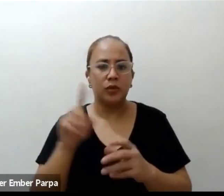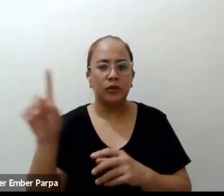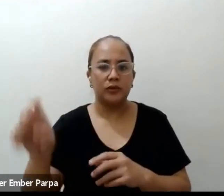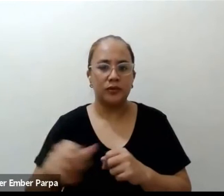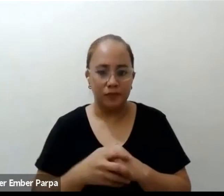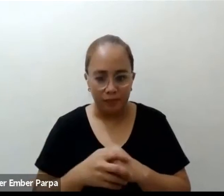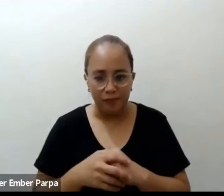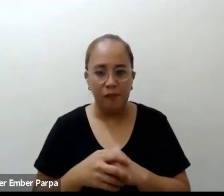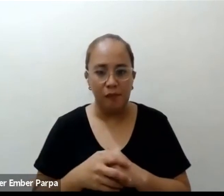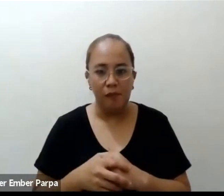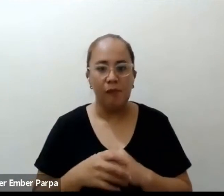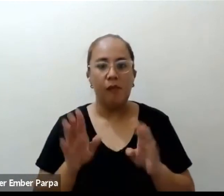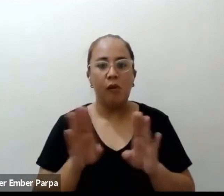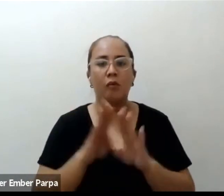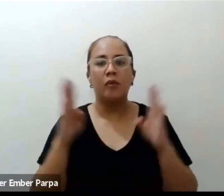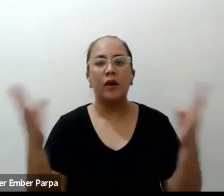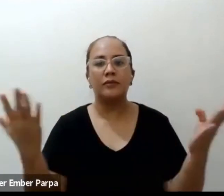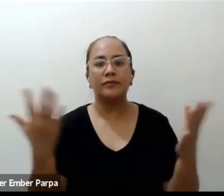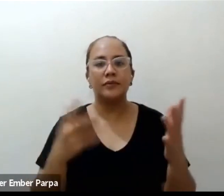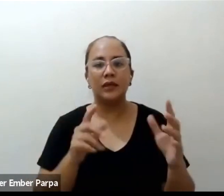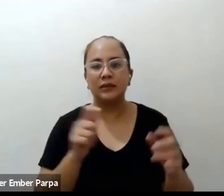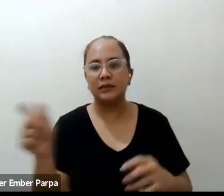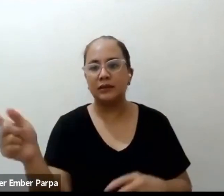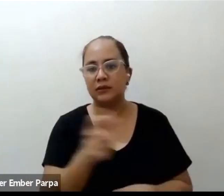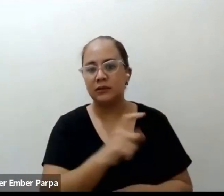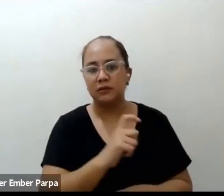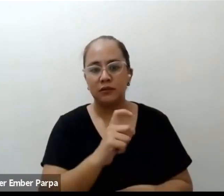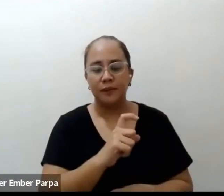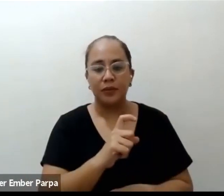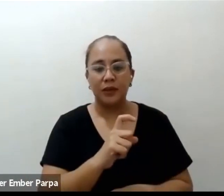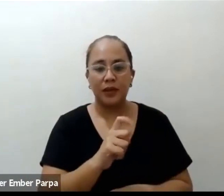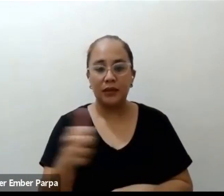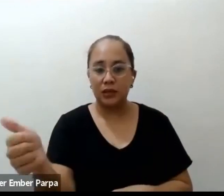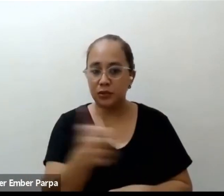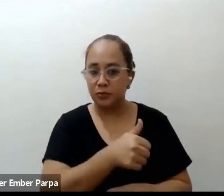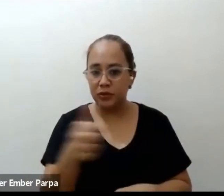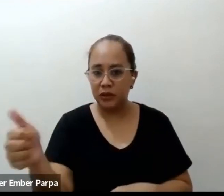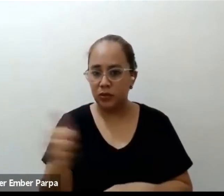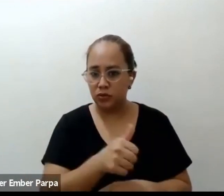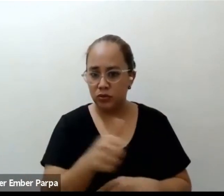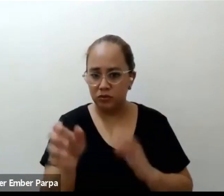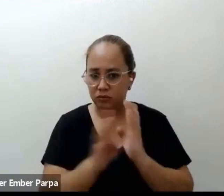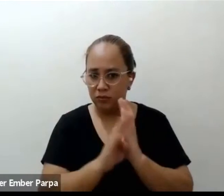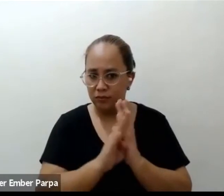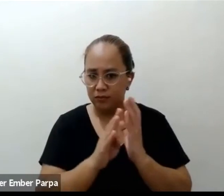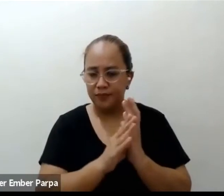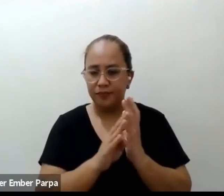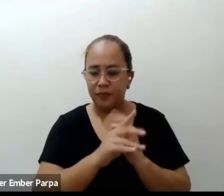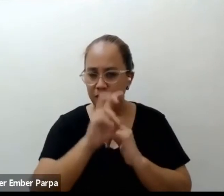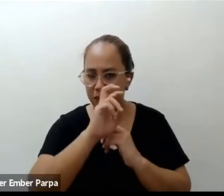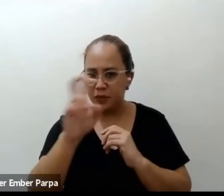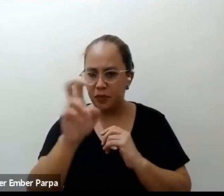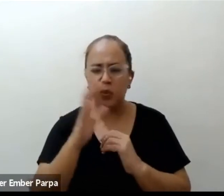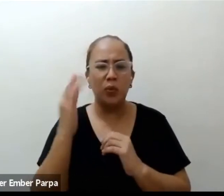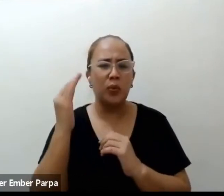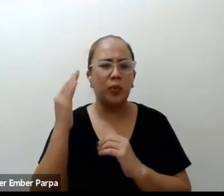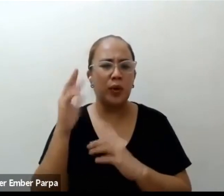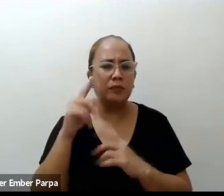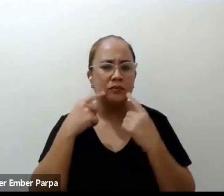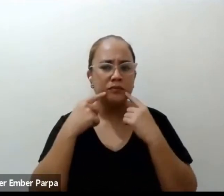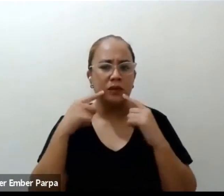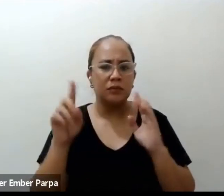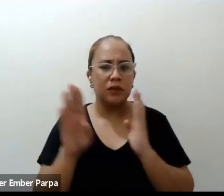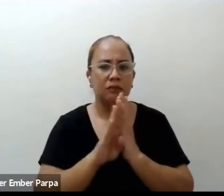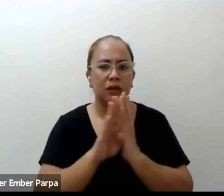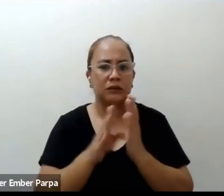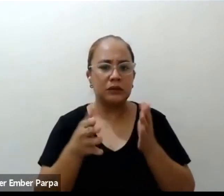Yung opening up the transportation lines. Ang tanong dito, bakit pinayagan sa public bus